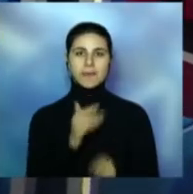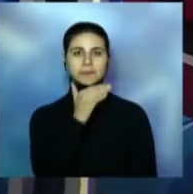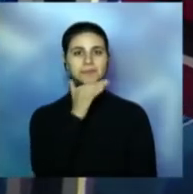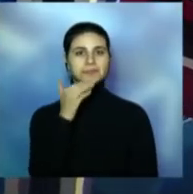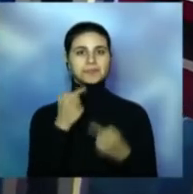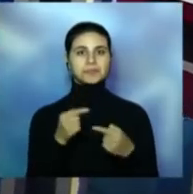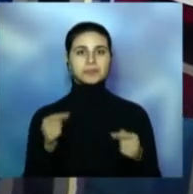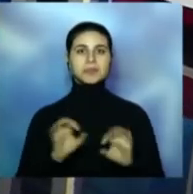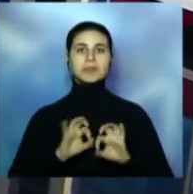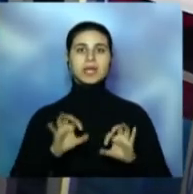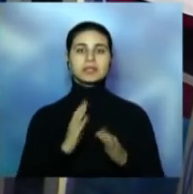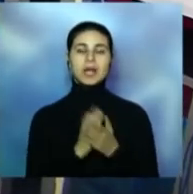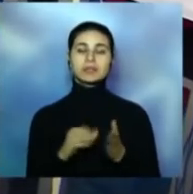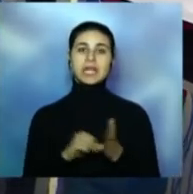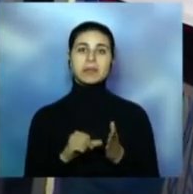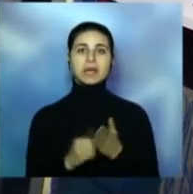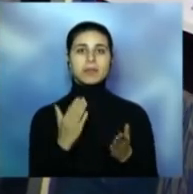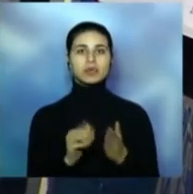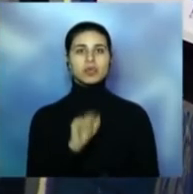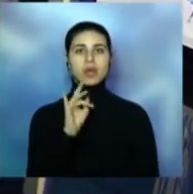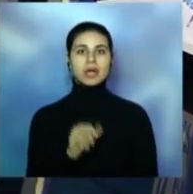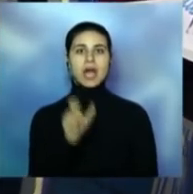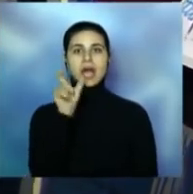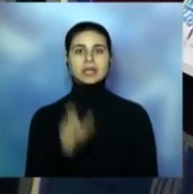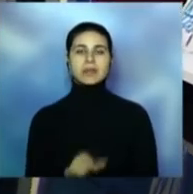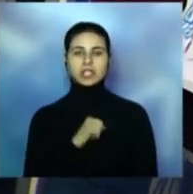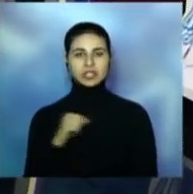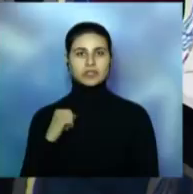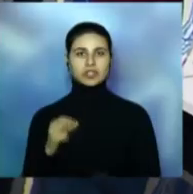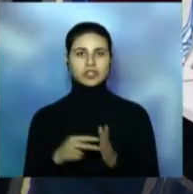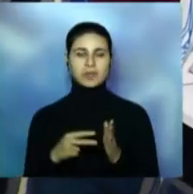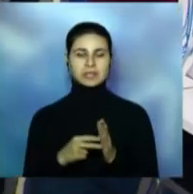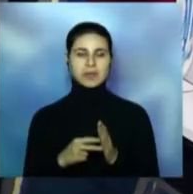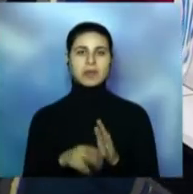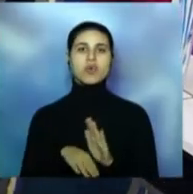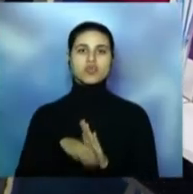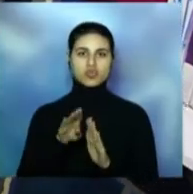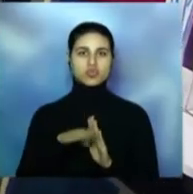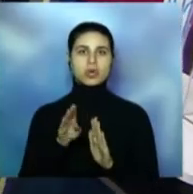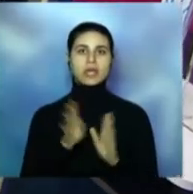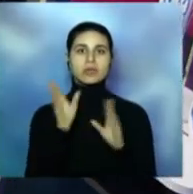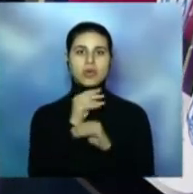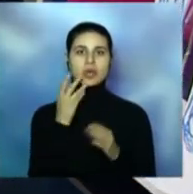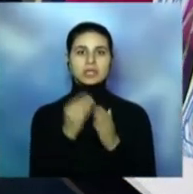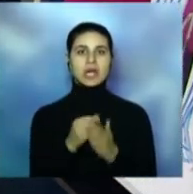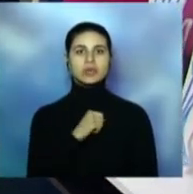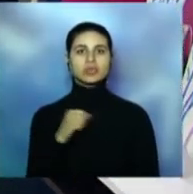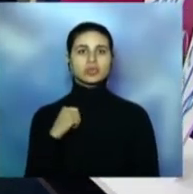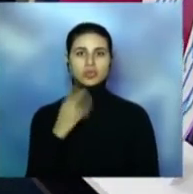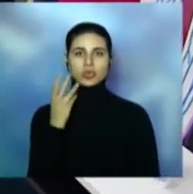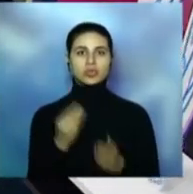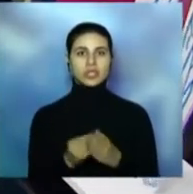მრავალგვარი ახსნა აქვს. ეხმარება თუ არა ადამიანს თვითშეფასება? უკეთ მოახერხოს საკუთარი